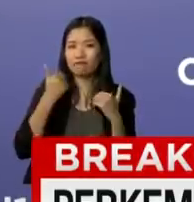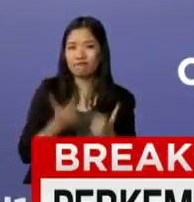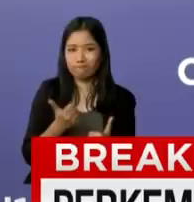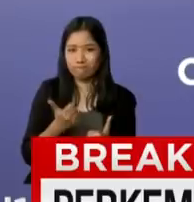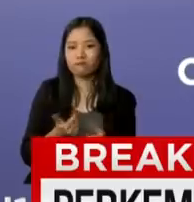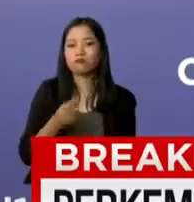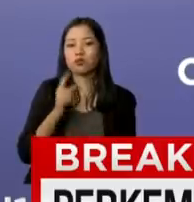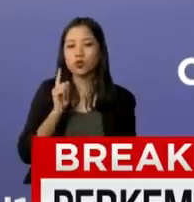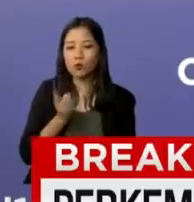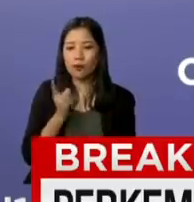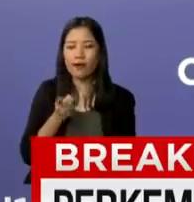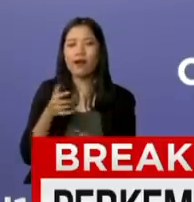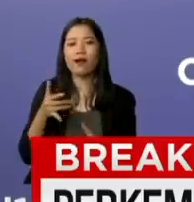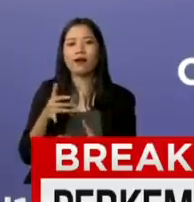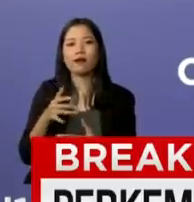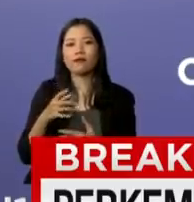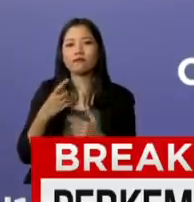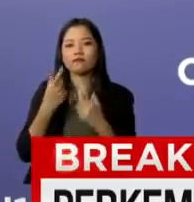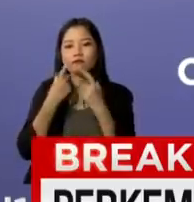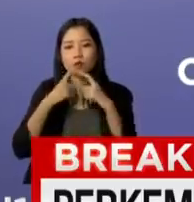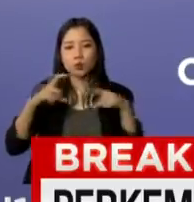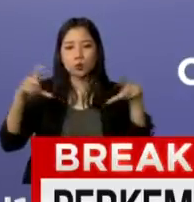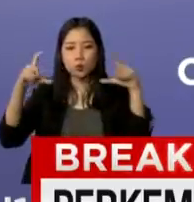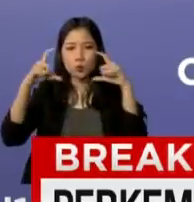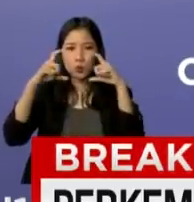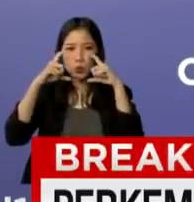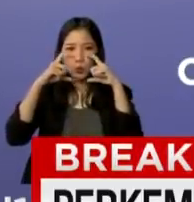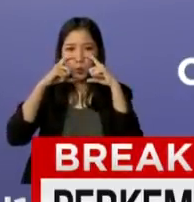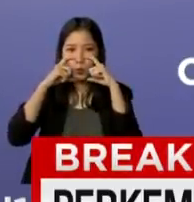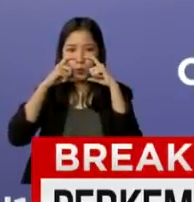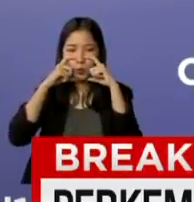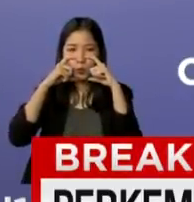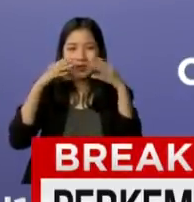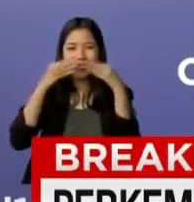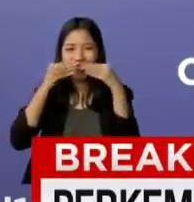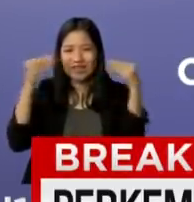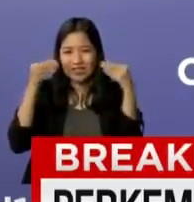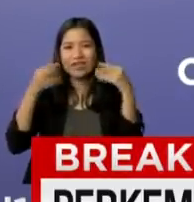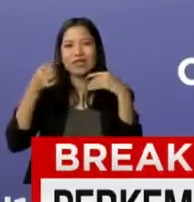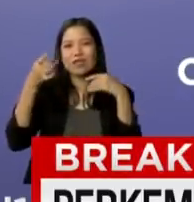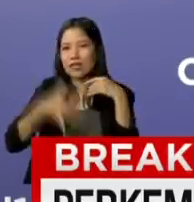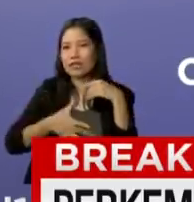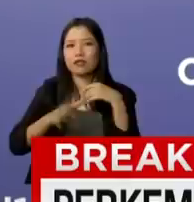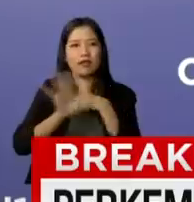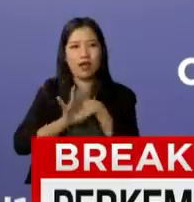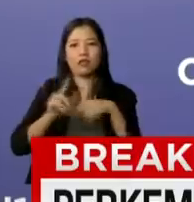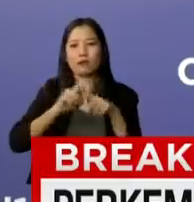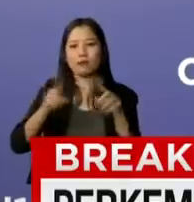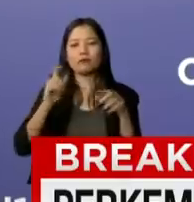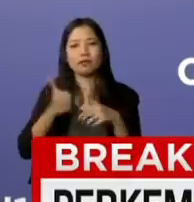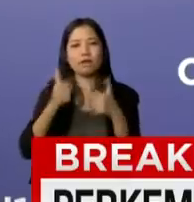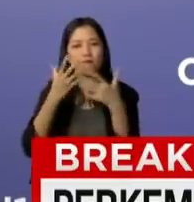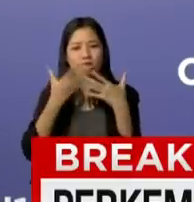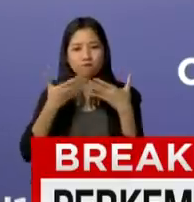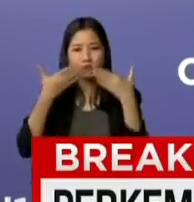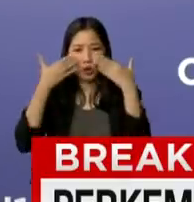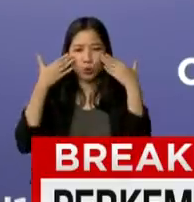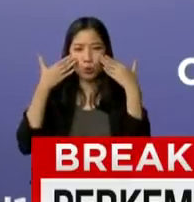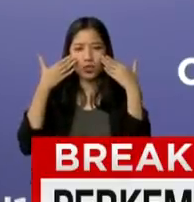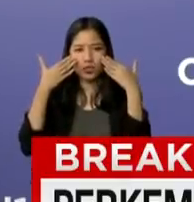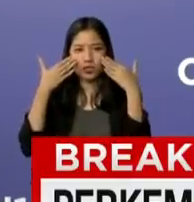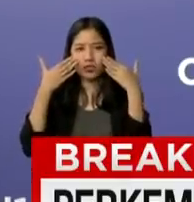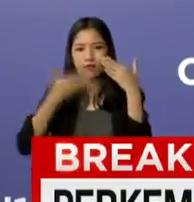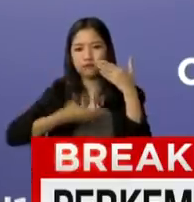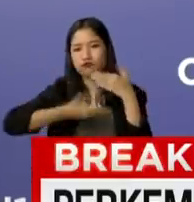agar tidak menutup hidung dan mulut secara ketat Namun mampu melindungi keseluruhannya dengan